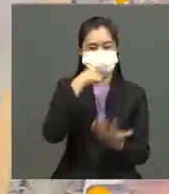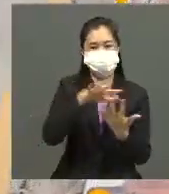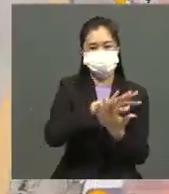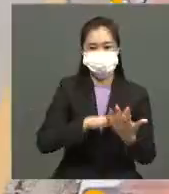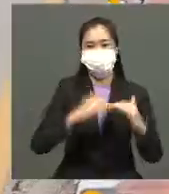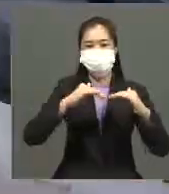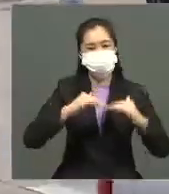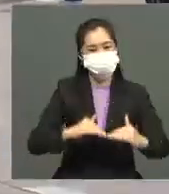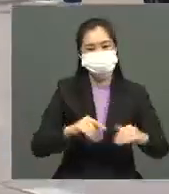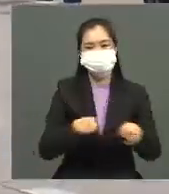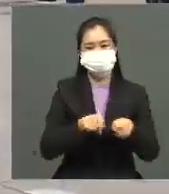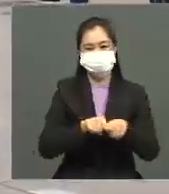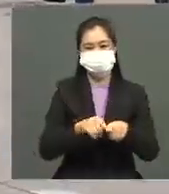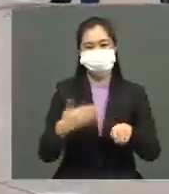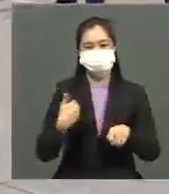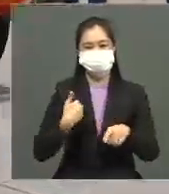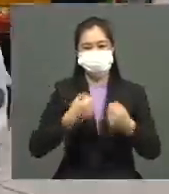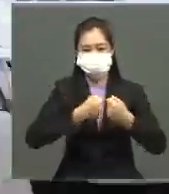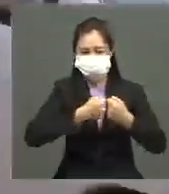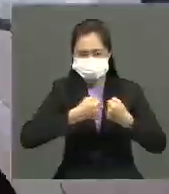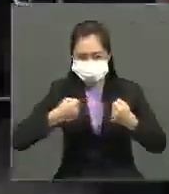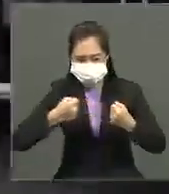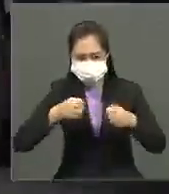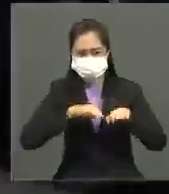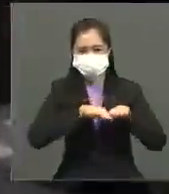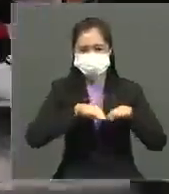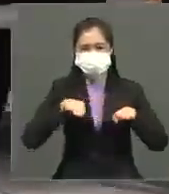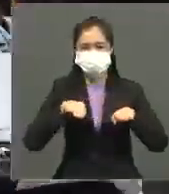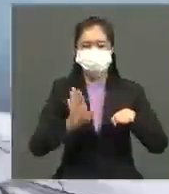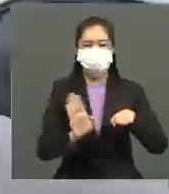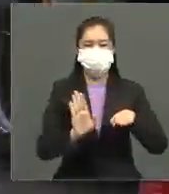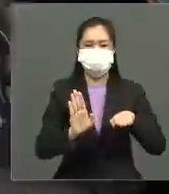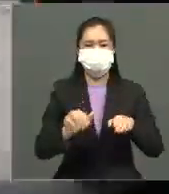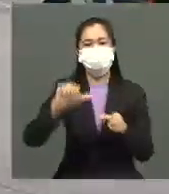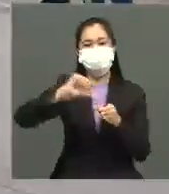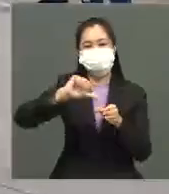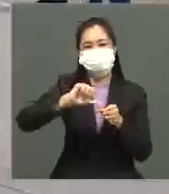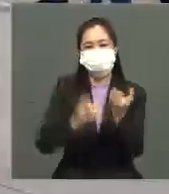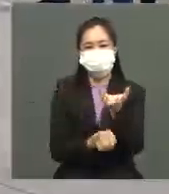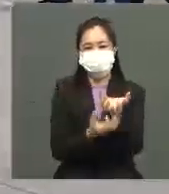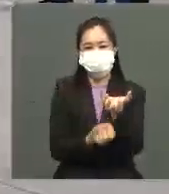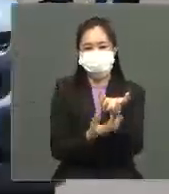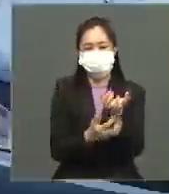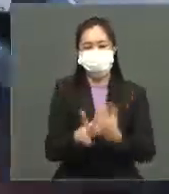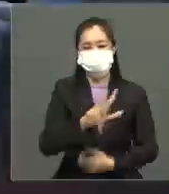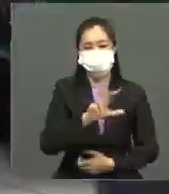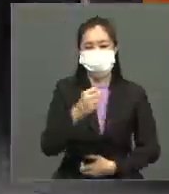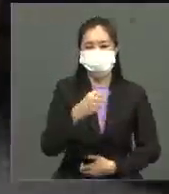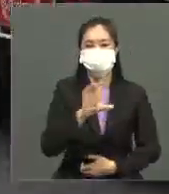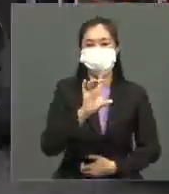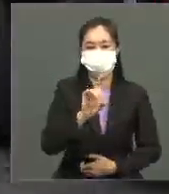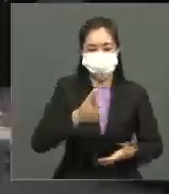ดลงตามและรัฐบาลไม่ได้ตรึงราคาน้ำมันเพียงอย่างเดียวครับยังตรึงราคาแก๊สหุงต้มไว้318บา